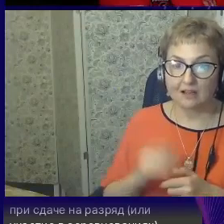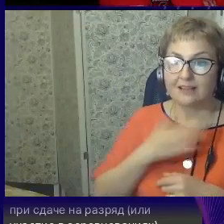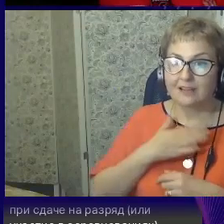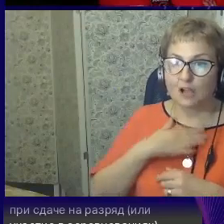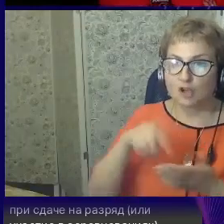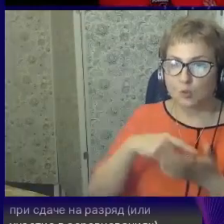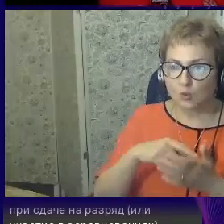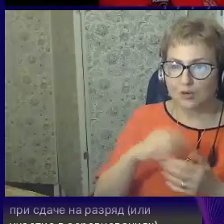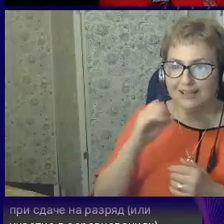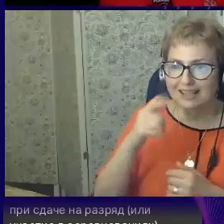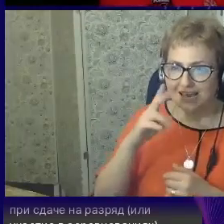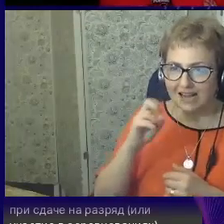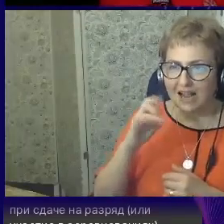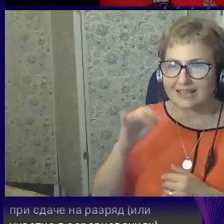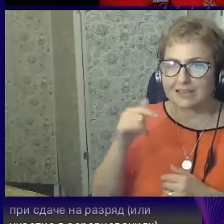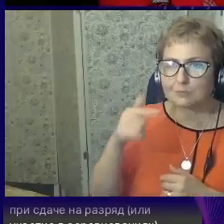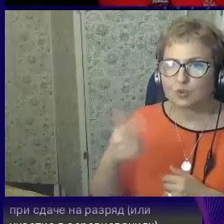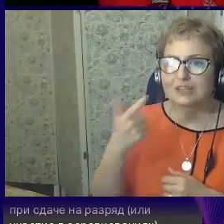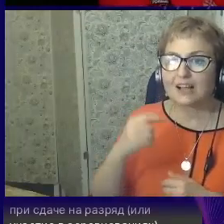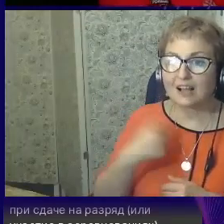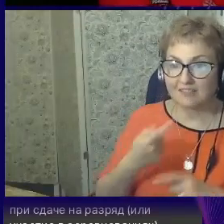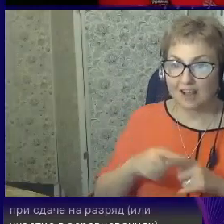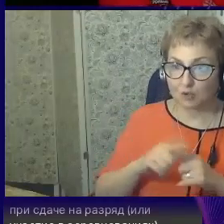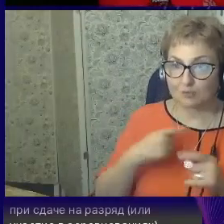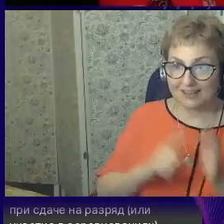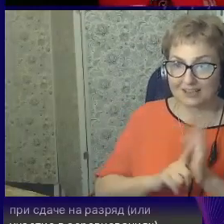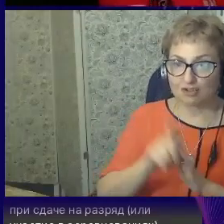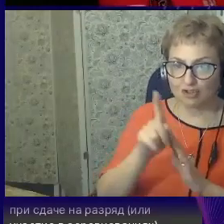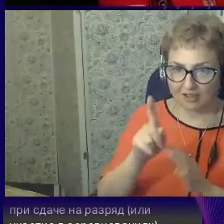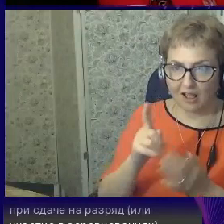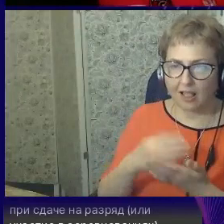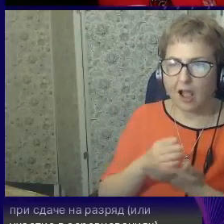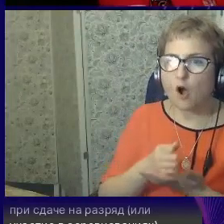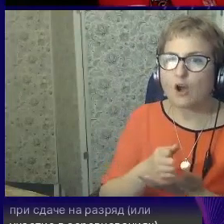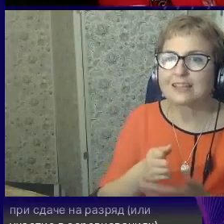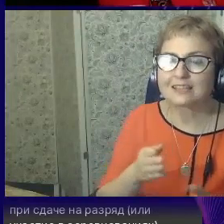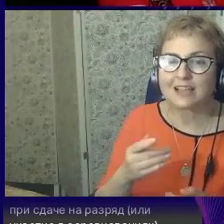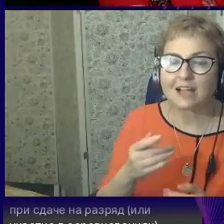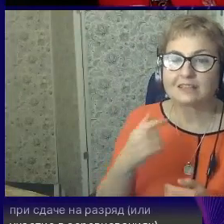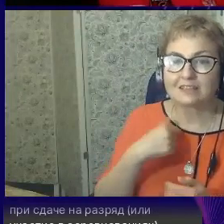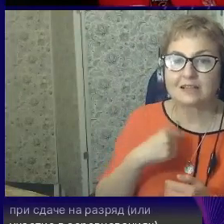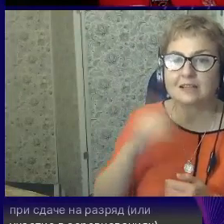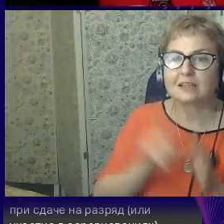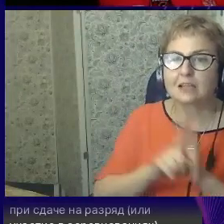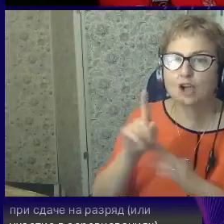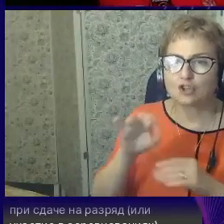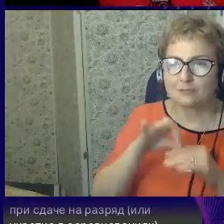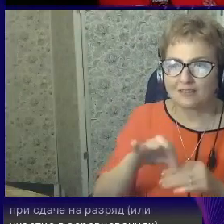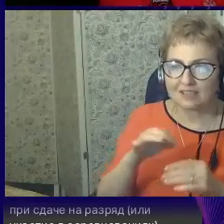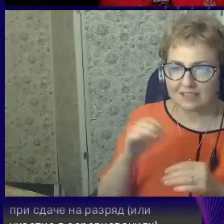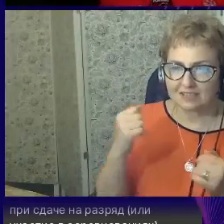Наш город Екатеринбург, в котором я начинала ориентирование, начал проводить соревнования